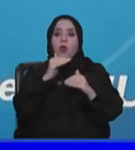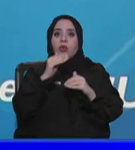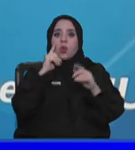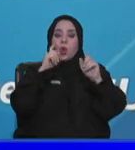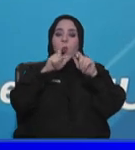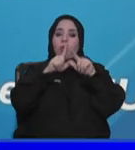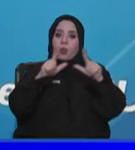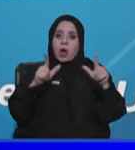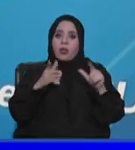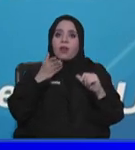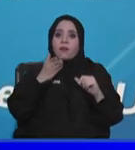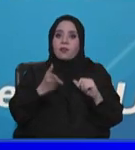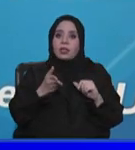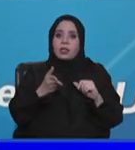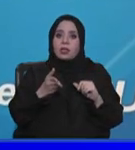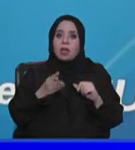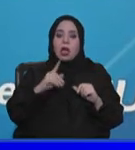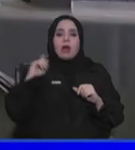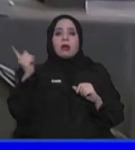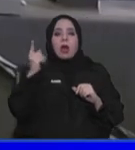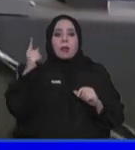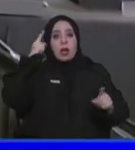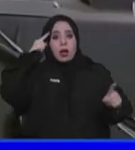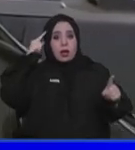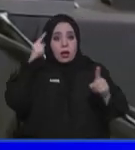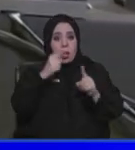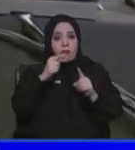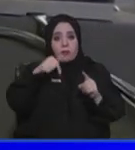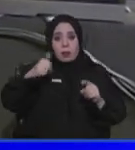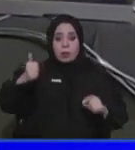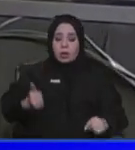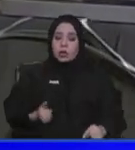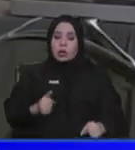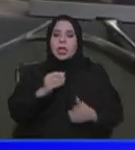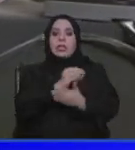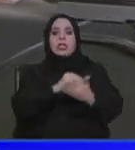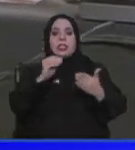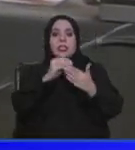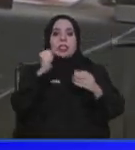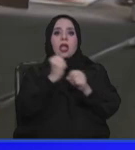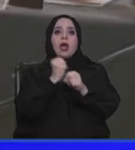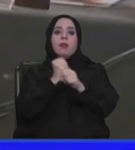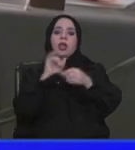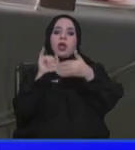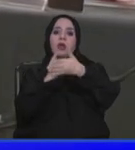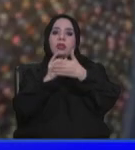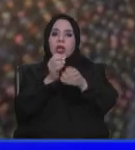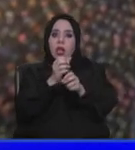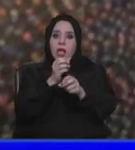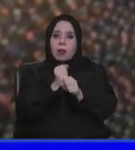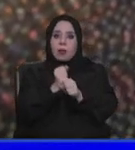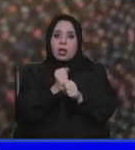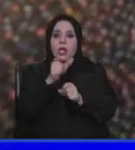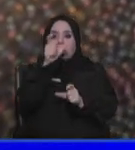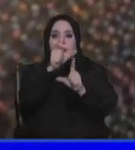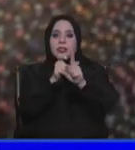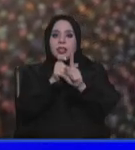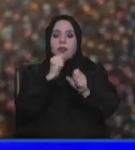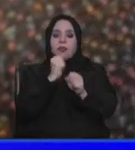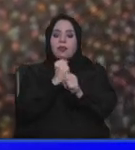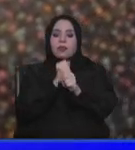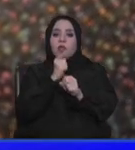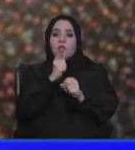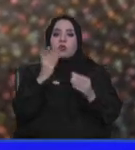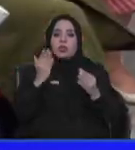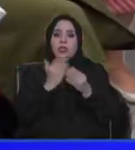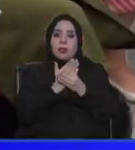التي شاهد لها القاصي والداني في سبيل تعزيز العمل المؤسسي لحمايه العماله التي بمجملها